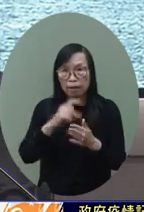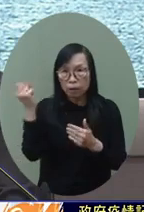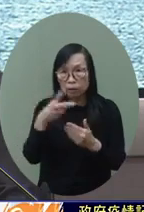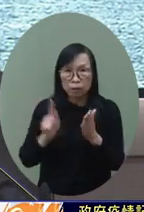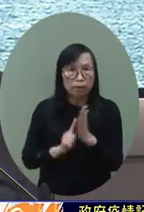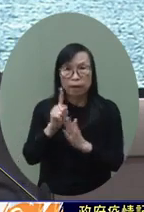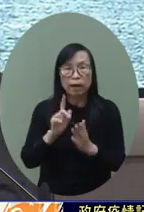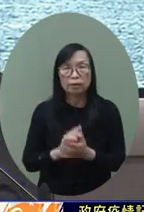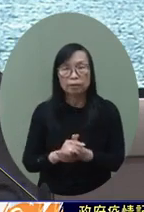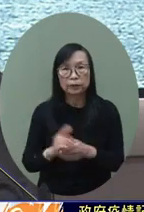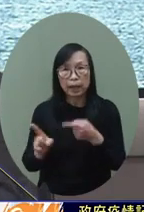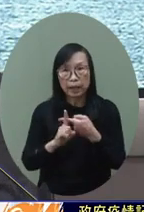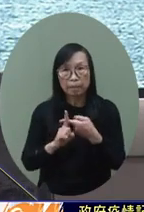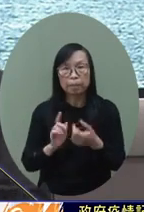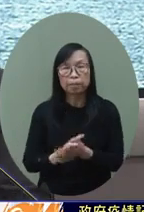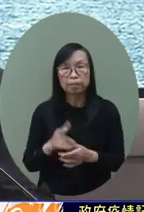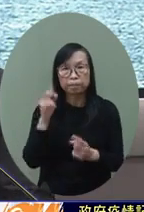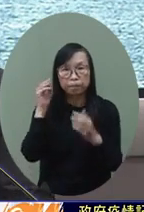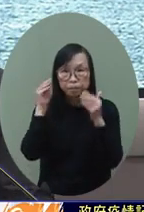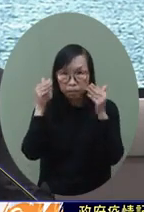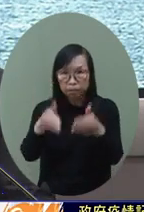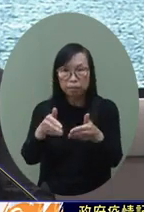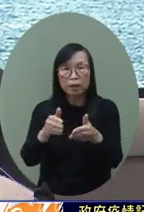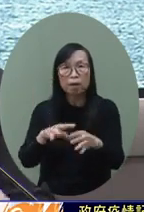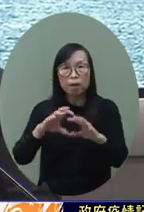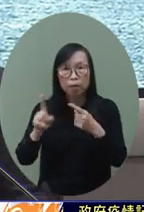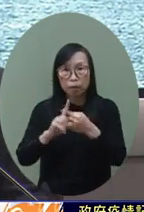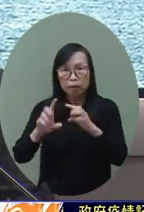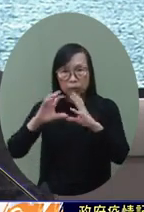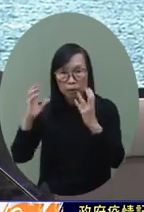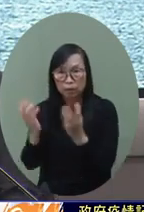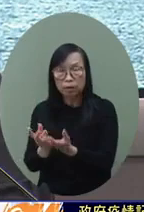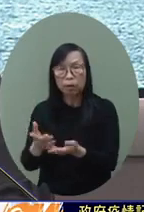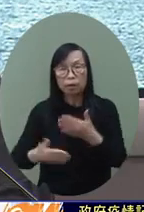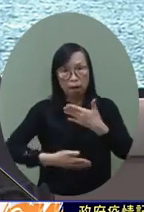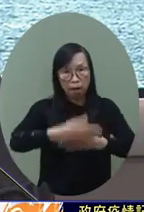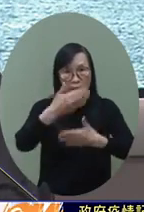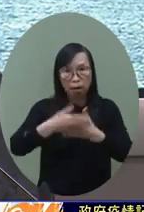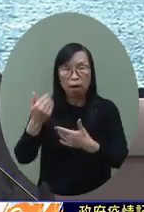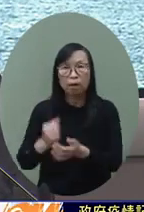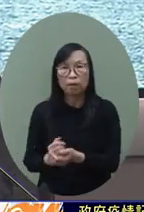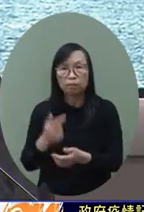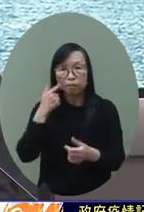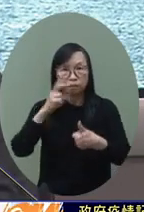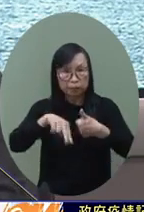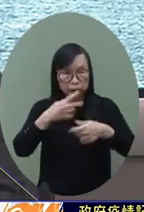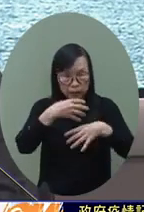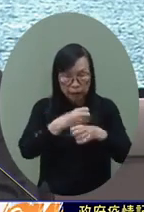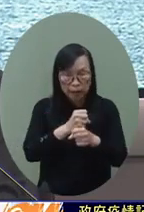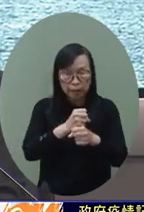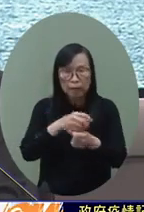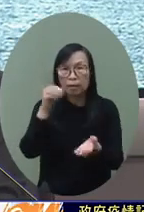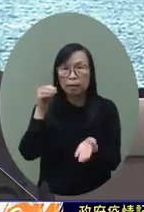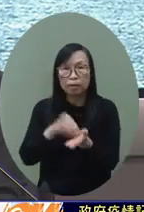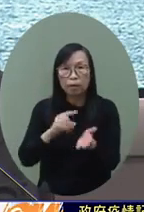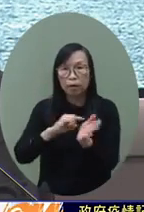持續病毒監測和針對較高風險群組和大廈進行的強制檢測是必要